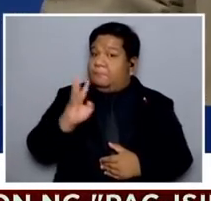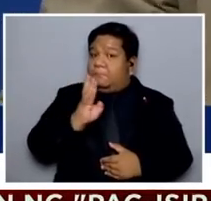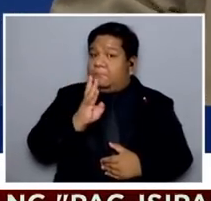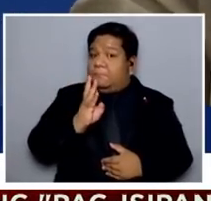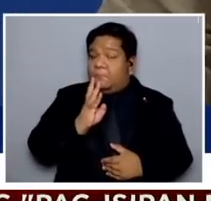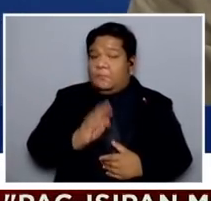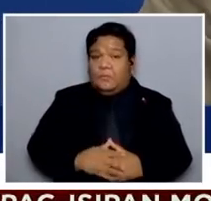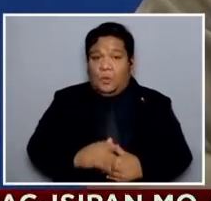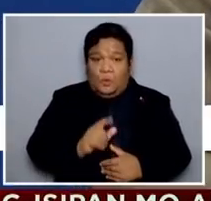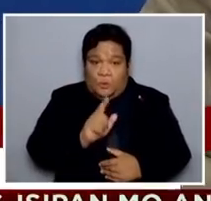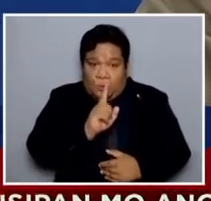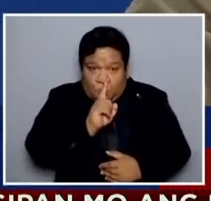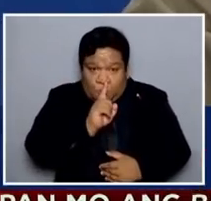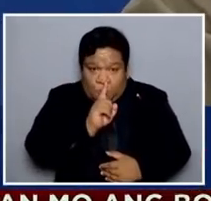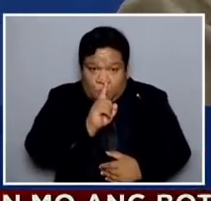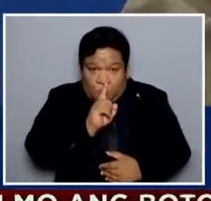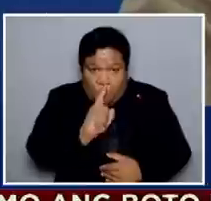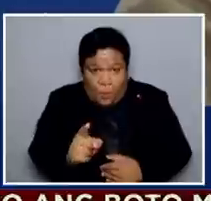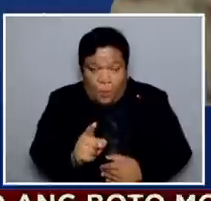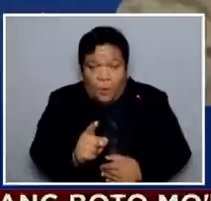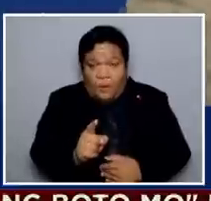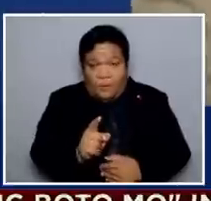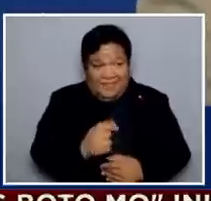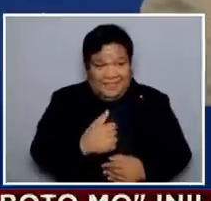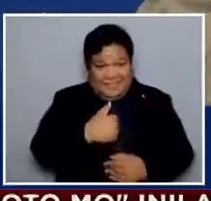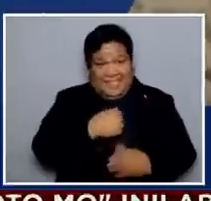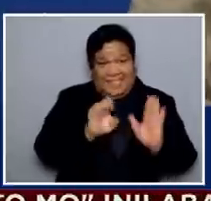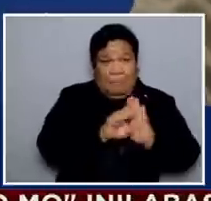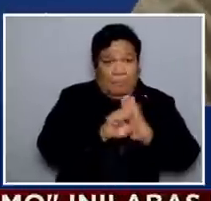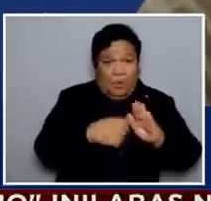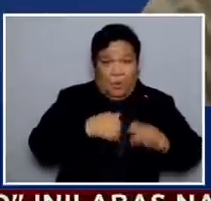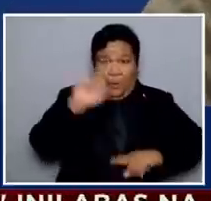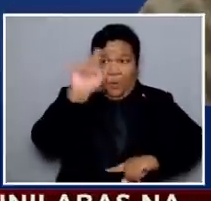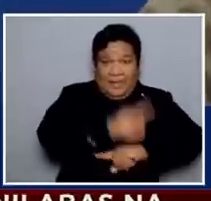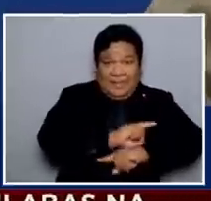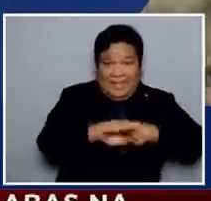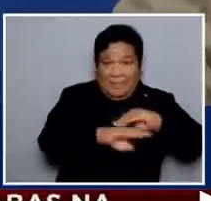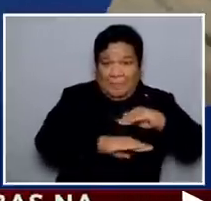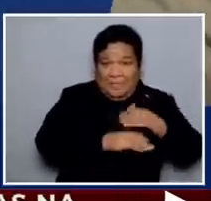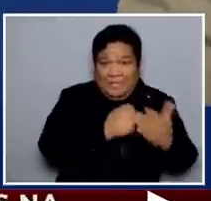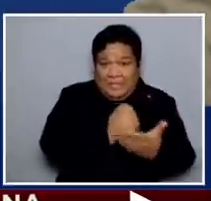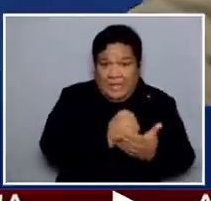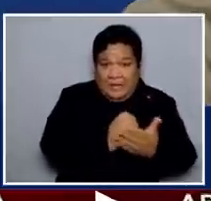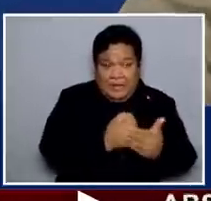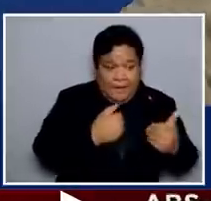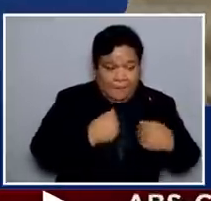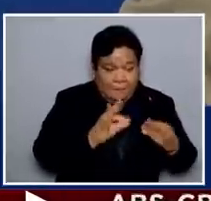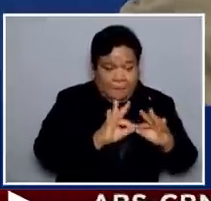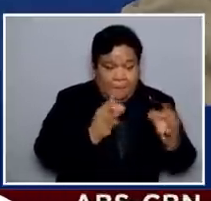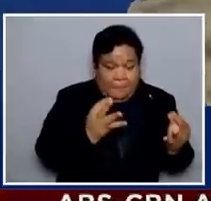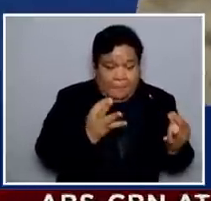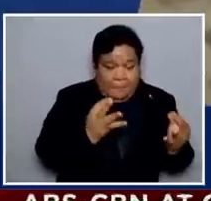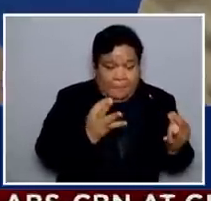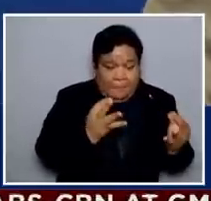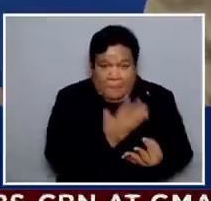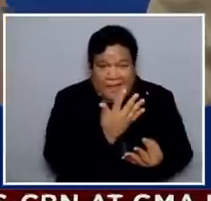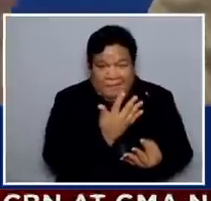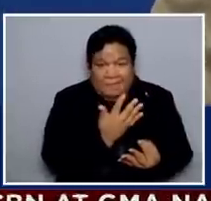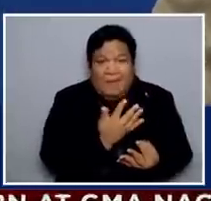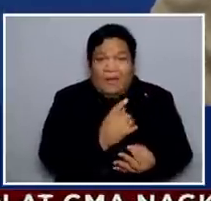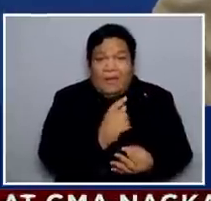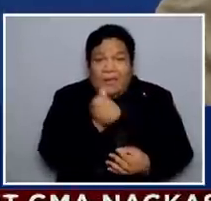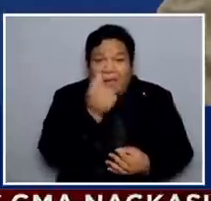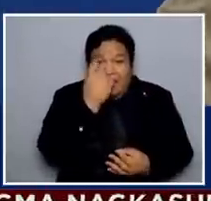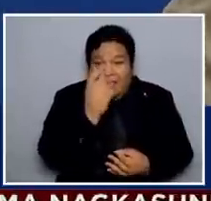budget ng minimum wage earner of family of 5. 20 pesos doon galing